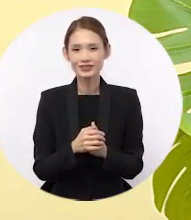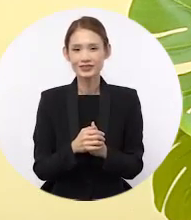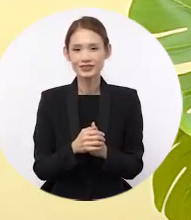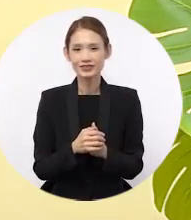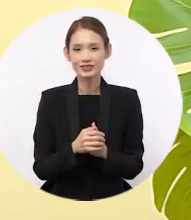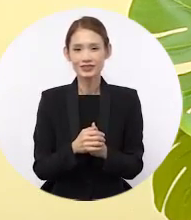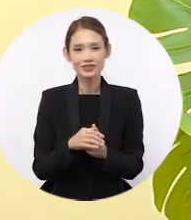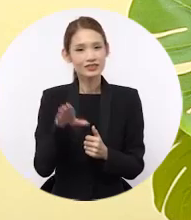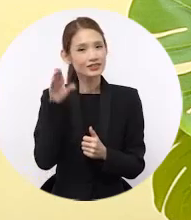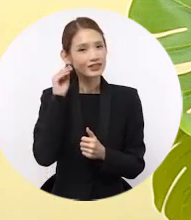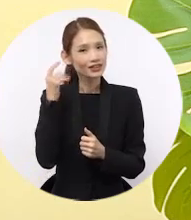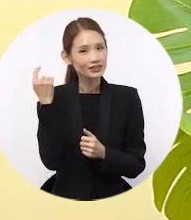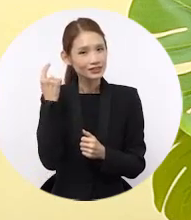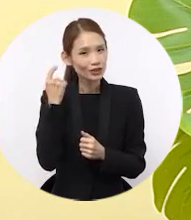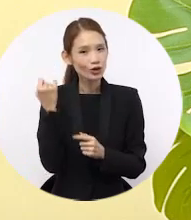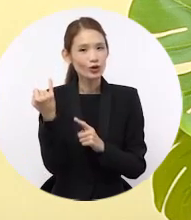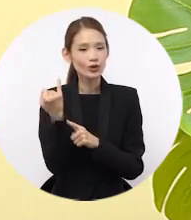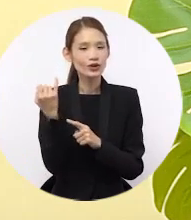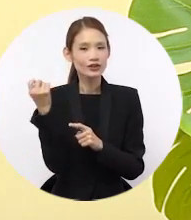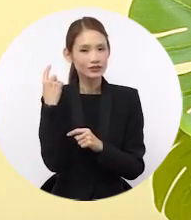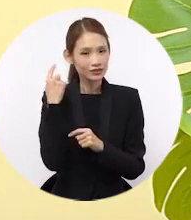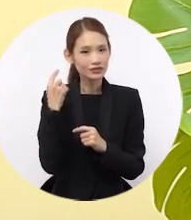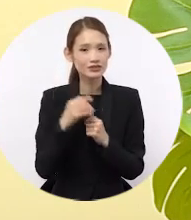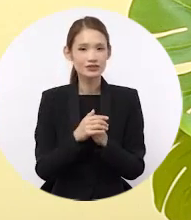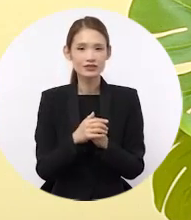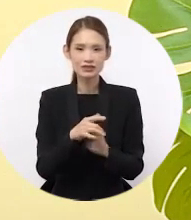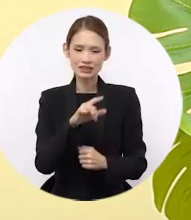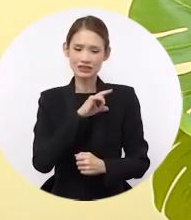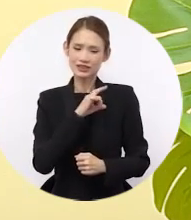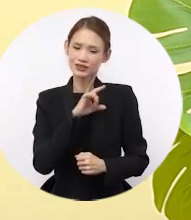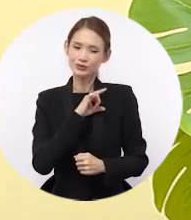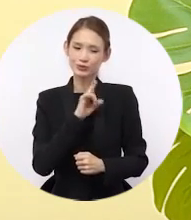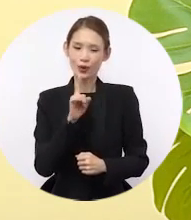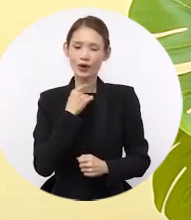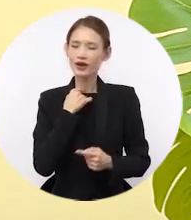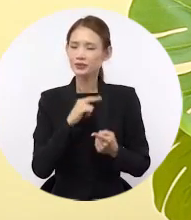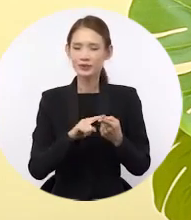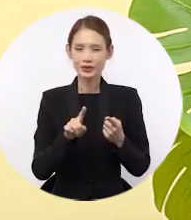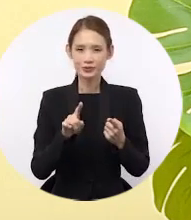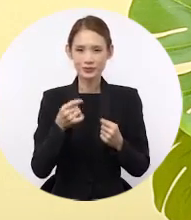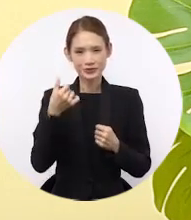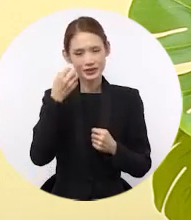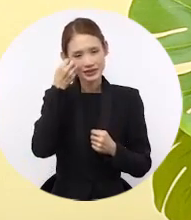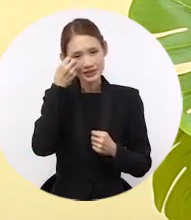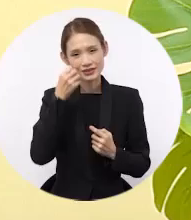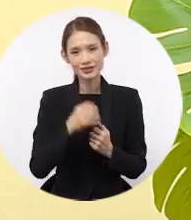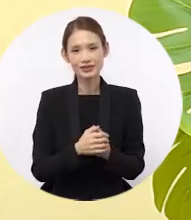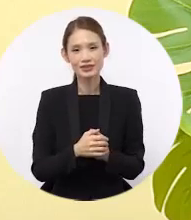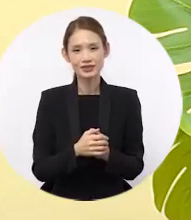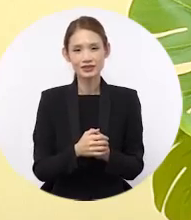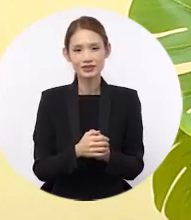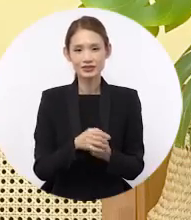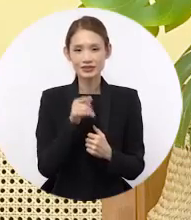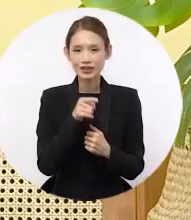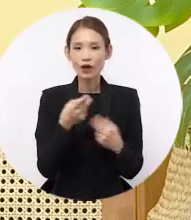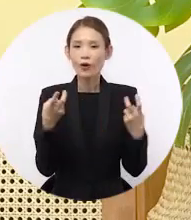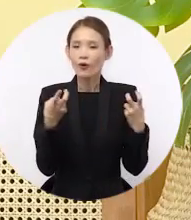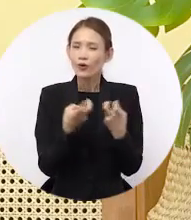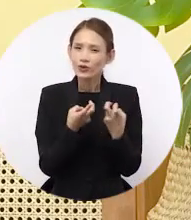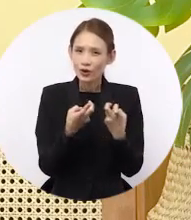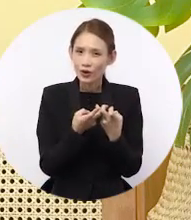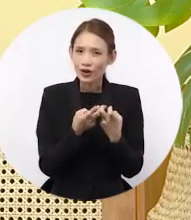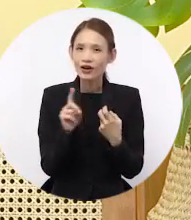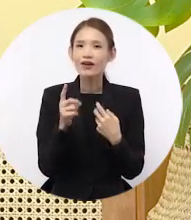표정이었거든요. 네. 저도 들으면서 지우님 말을 들으면서 안 그래도 저도 이거 이름부터가 좀 그래. 그렇지 않나라는 생각을 했거든요. 그래서